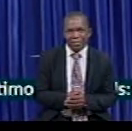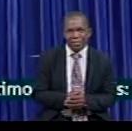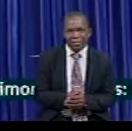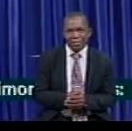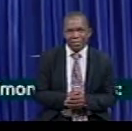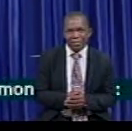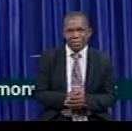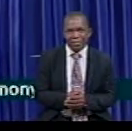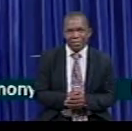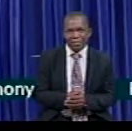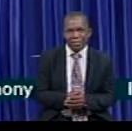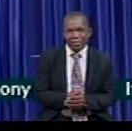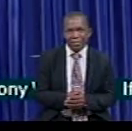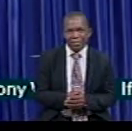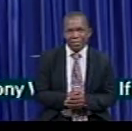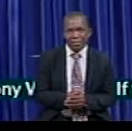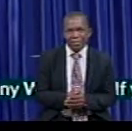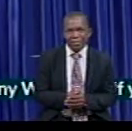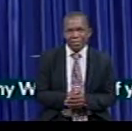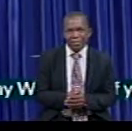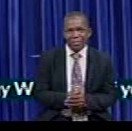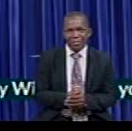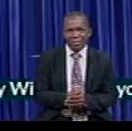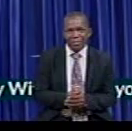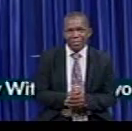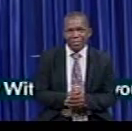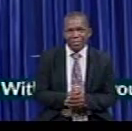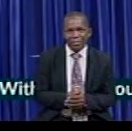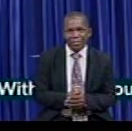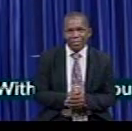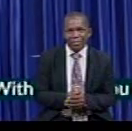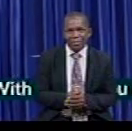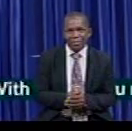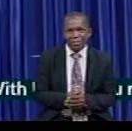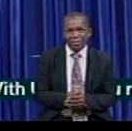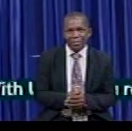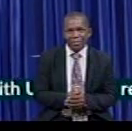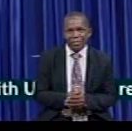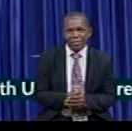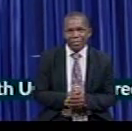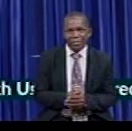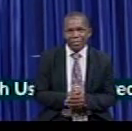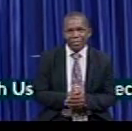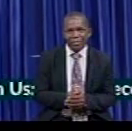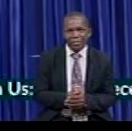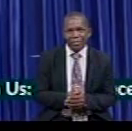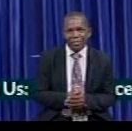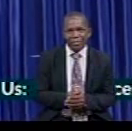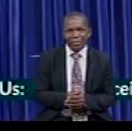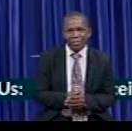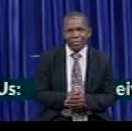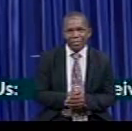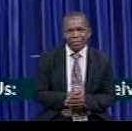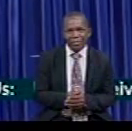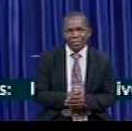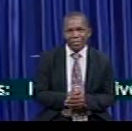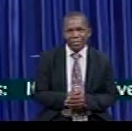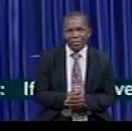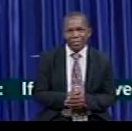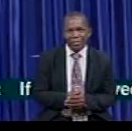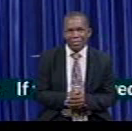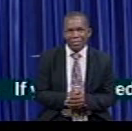ojogban inye mo e ya fine ponisa eh no ke nyanu ye bia